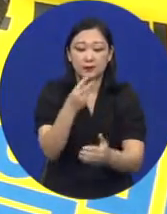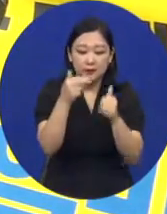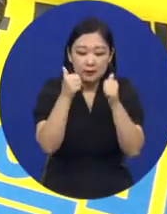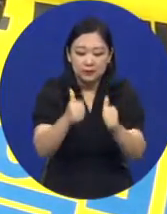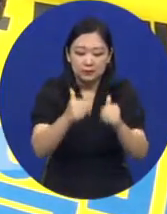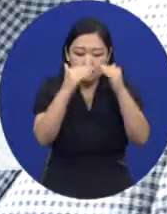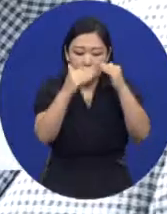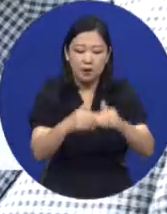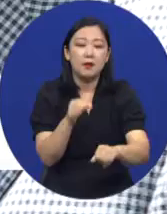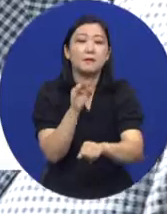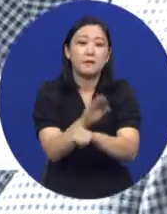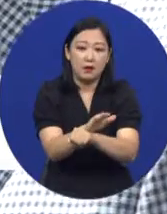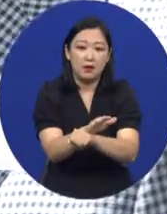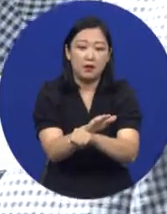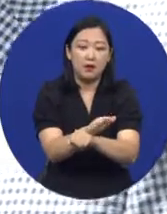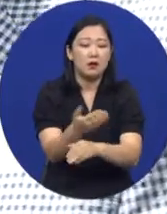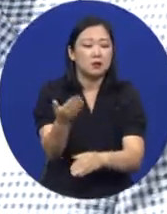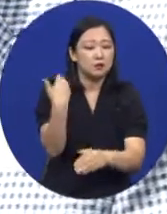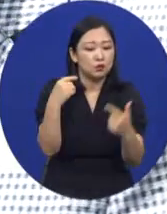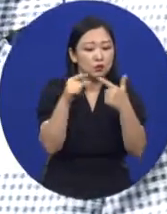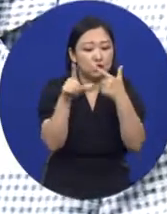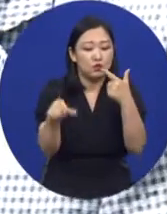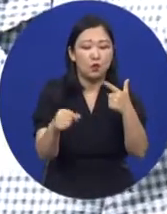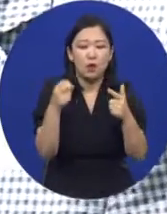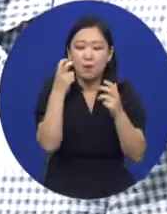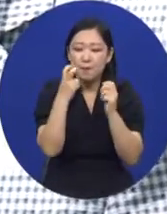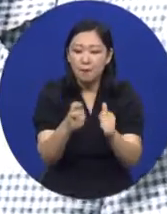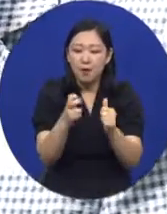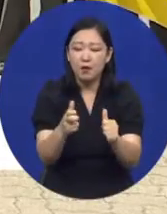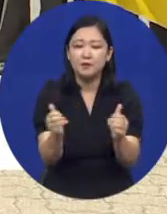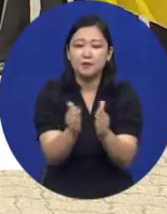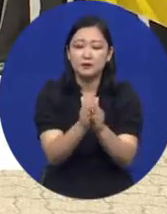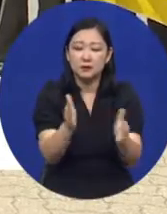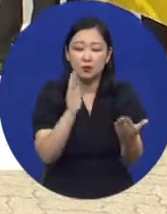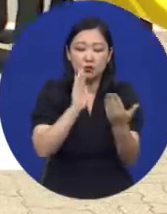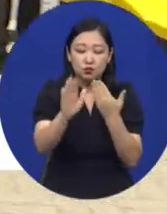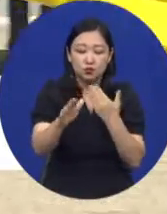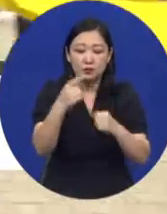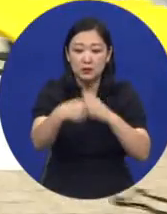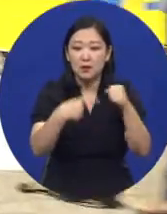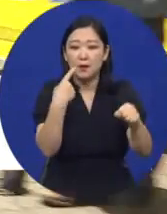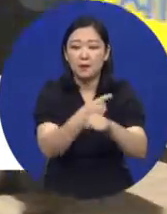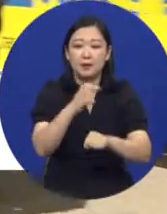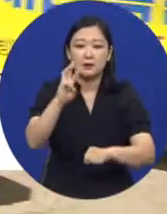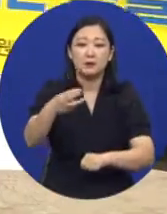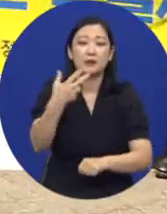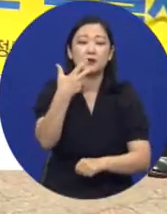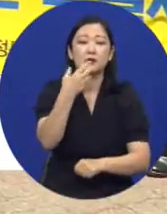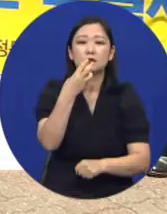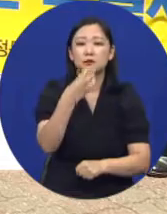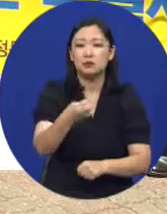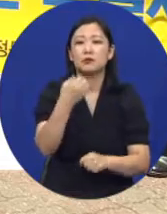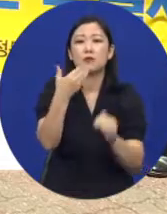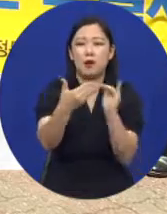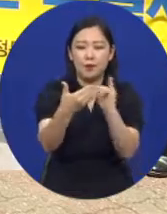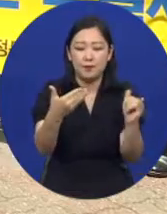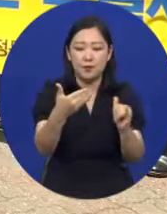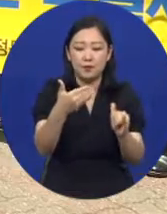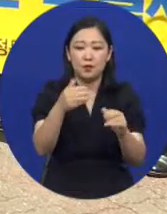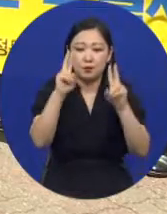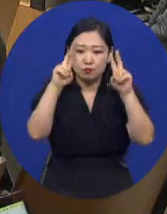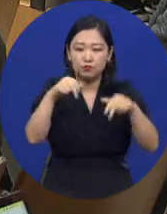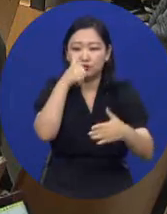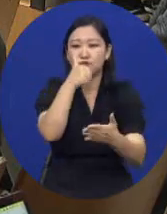절차가 간소화되면서 지난해 6월 법 시행 이후 1년 만에 수용인 239명이 무죄 판결을